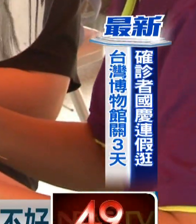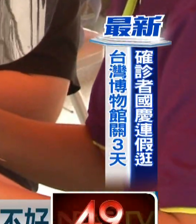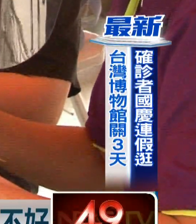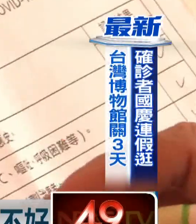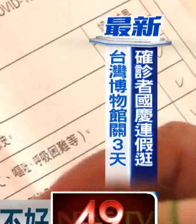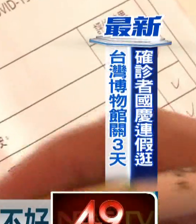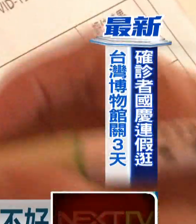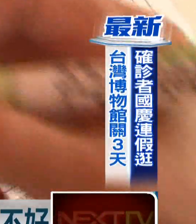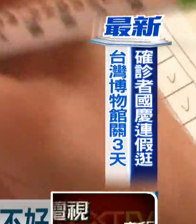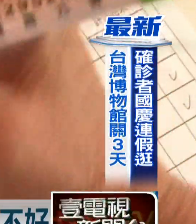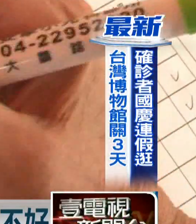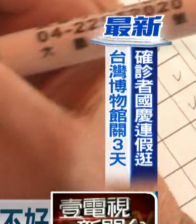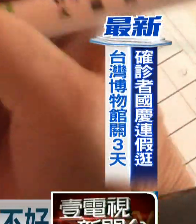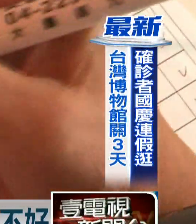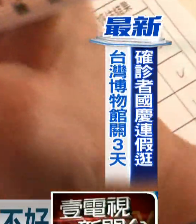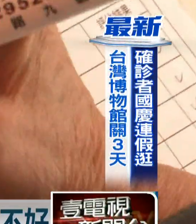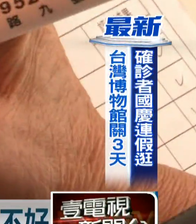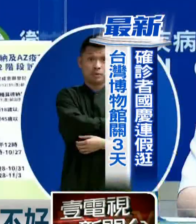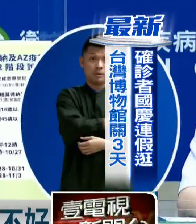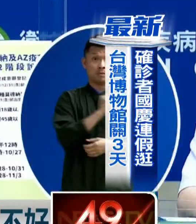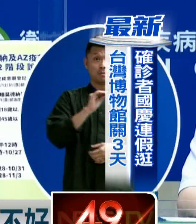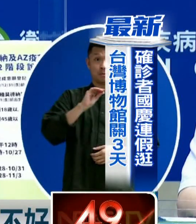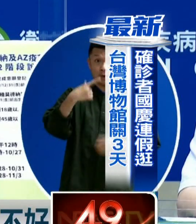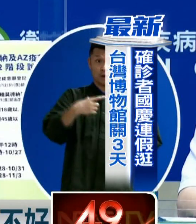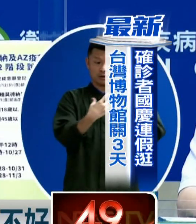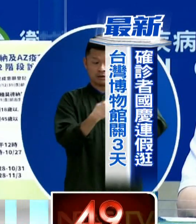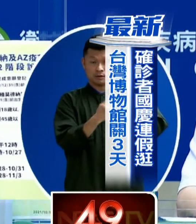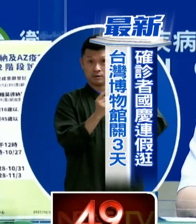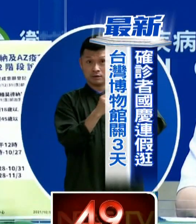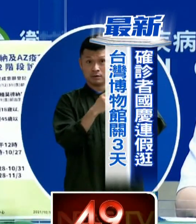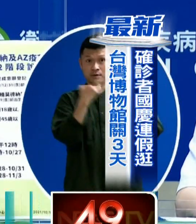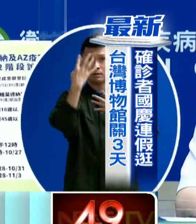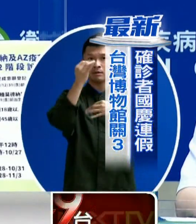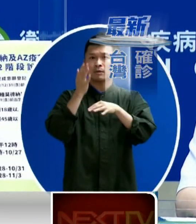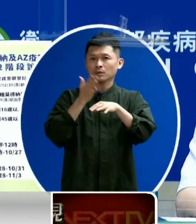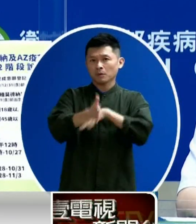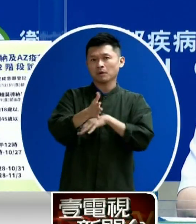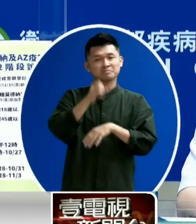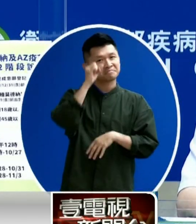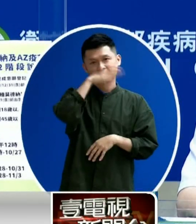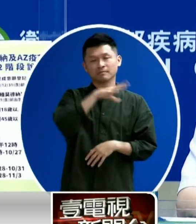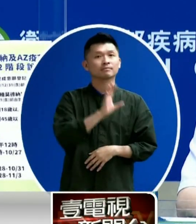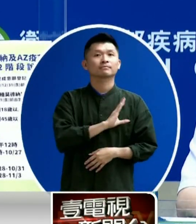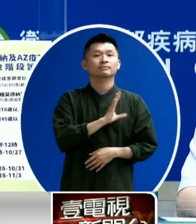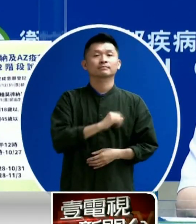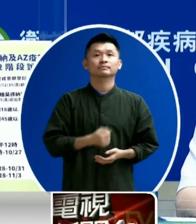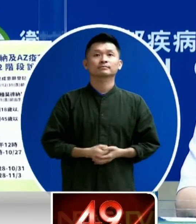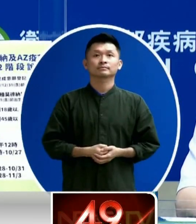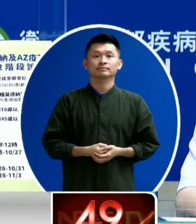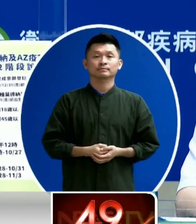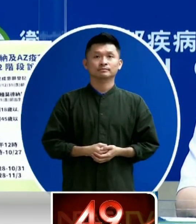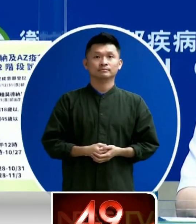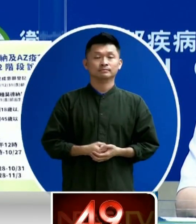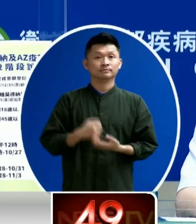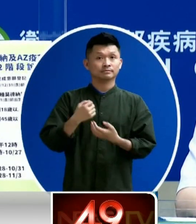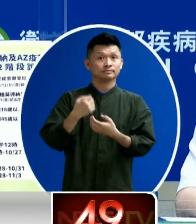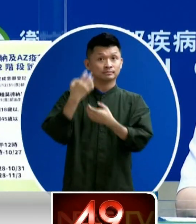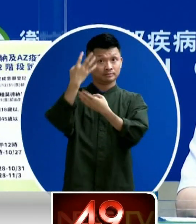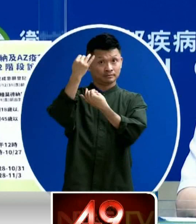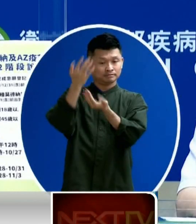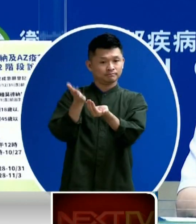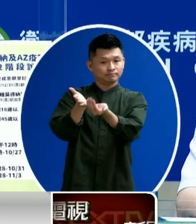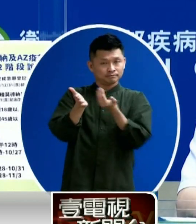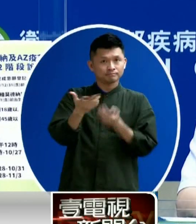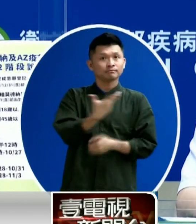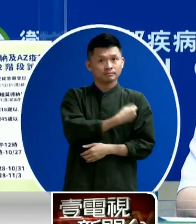闹出乌龙 ，CDC 当然也不乐见。 那当然是不好，因为毕竟要递了这样的一个时间，那不